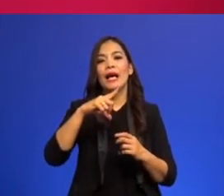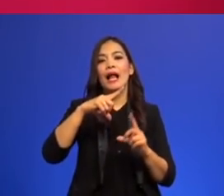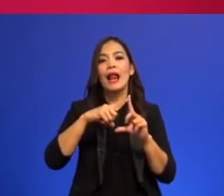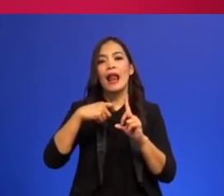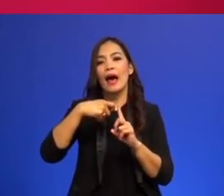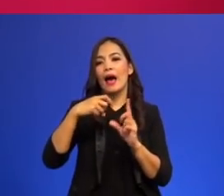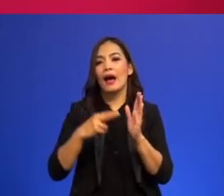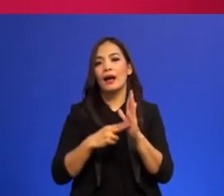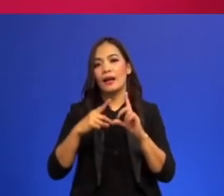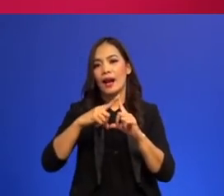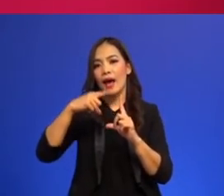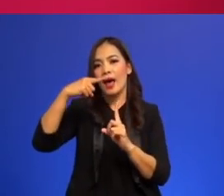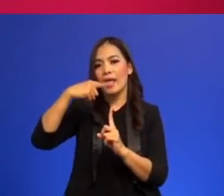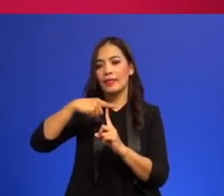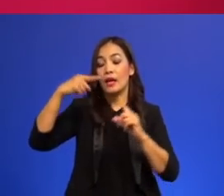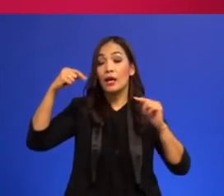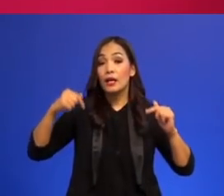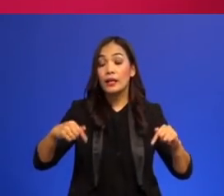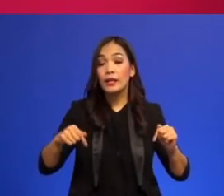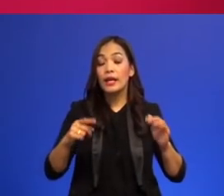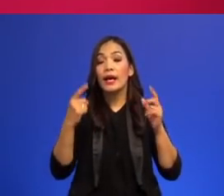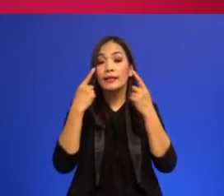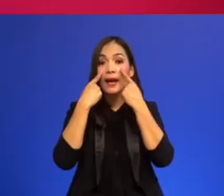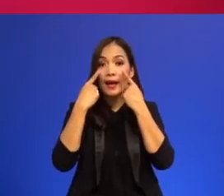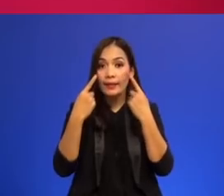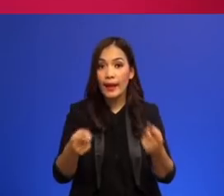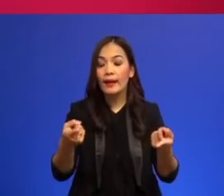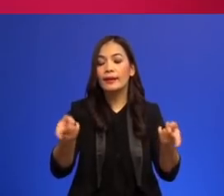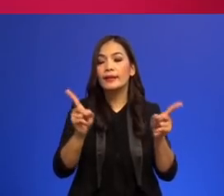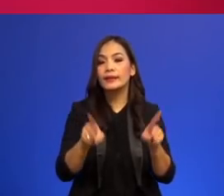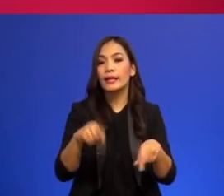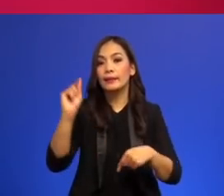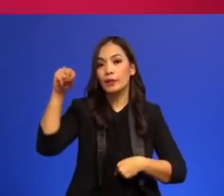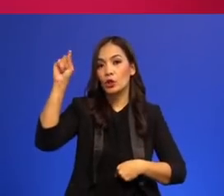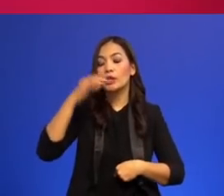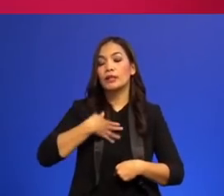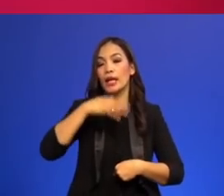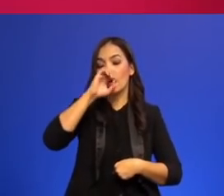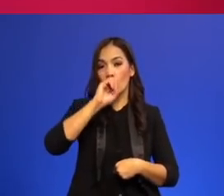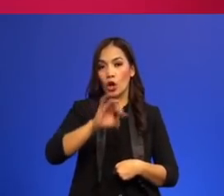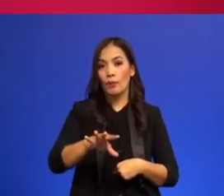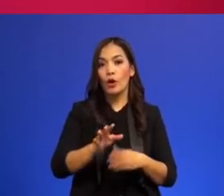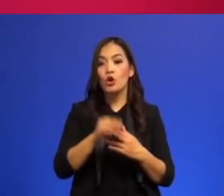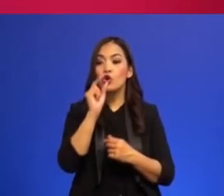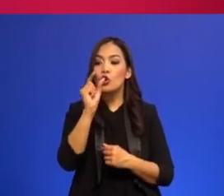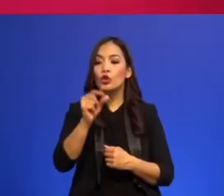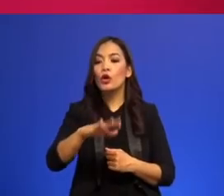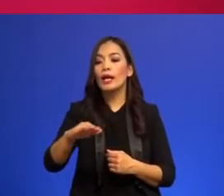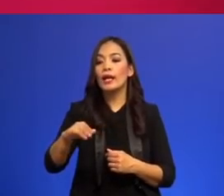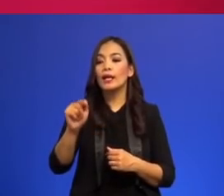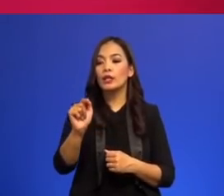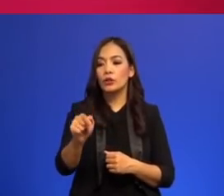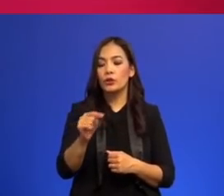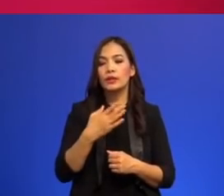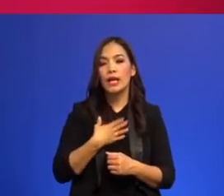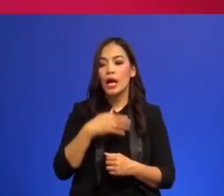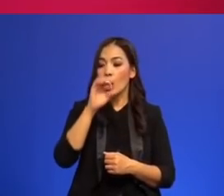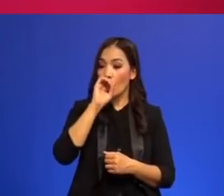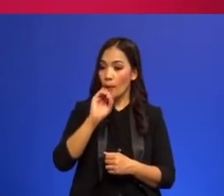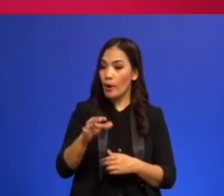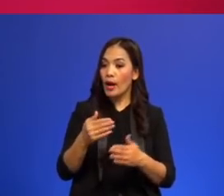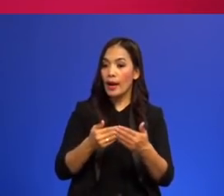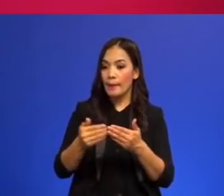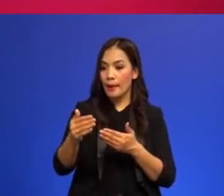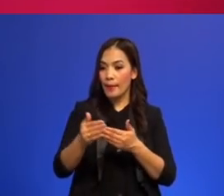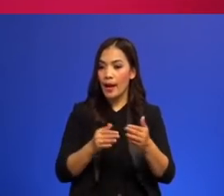Dan ini nyata, sudah terjadi. Saya berkata kepada anak yang saya kenal itu, enggak apa-apa,